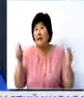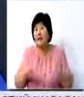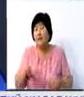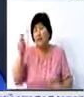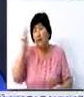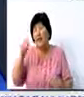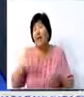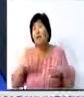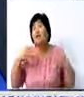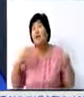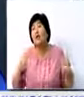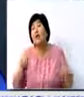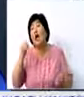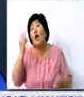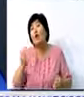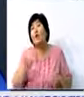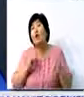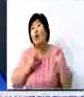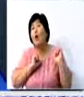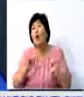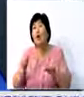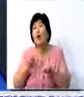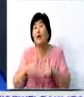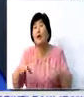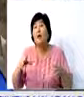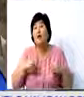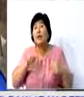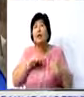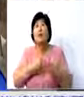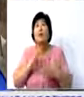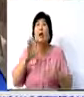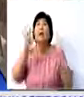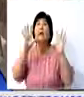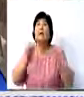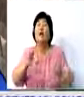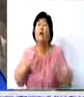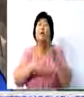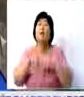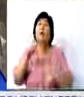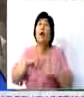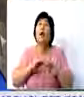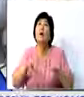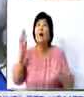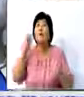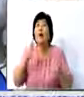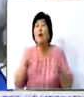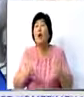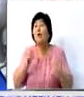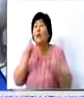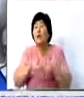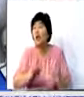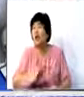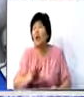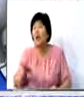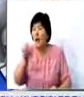білім, денсаулық және әлеуметтік қорғау басқармаларымен бірге жұмыс жасайтын боламыз. Заң бойынша мүмкіндігі шектеулі балалардың білім алуына шектеу жоқ.